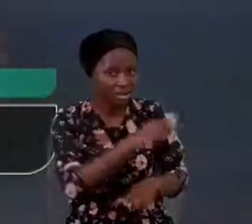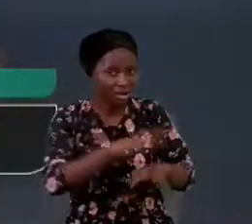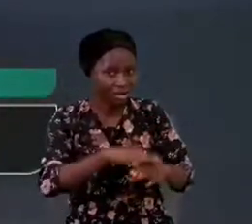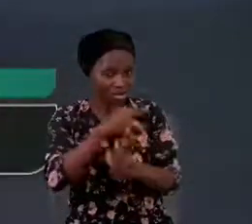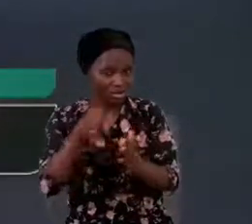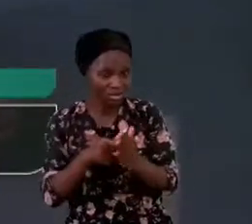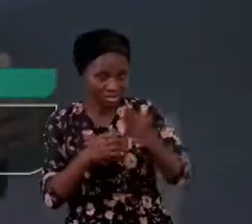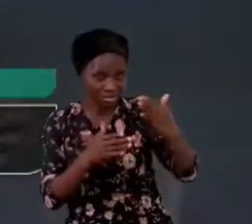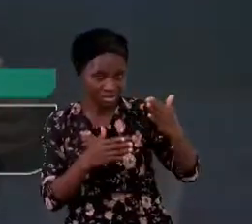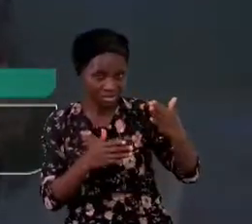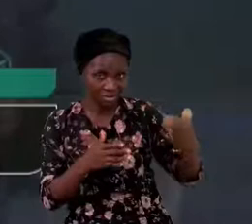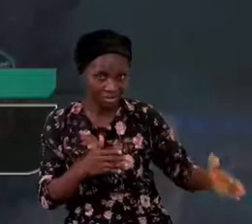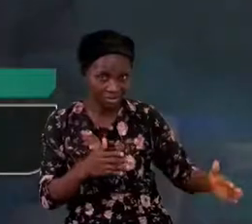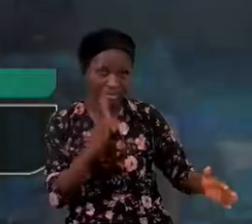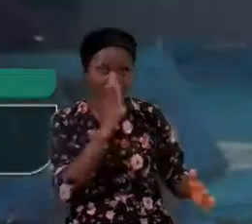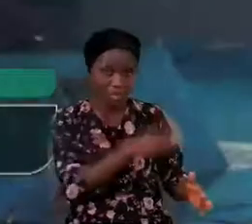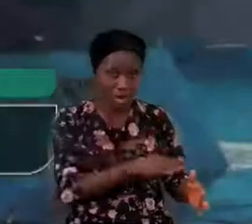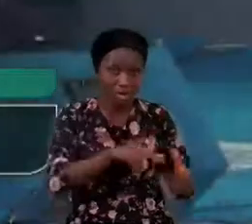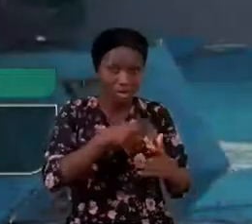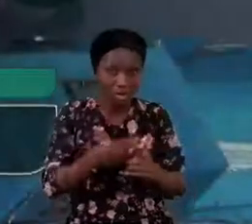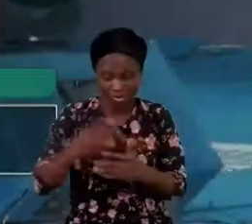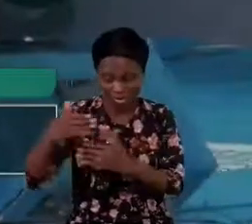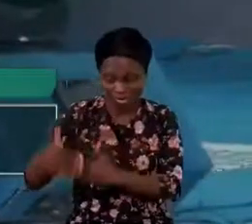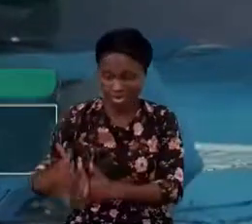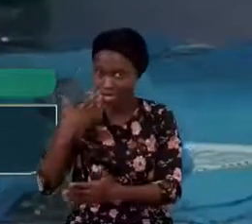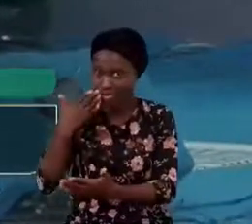ami qui va t'aider. Proverbe 18.